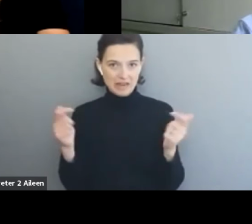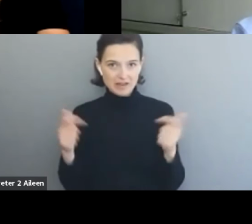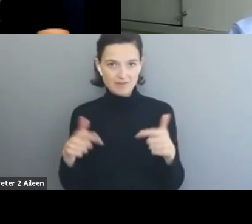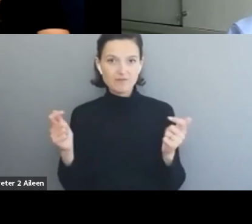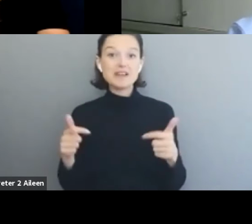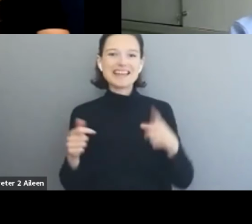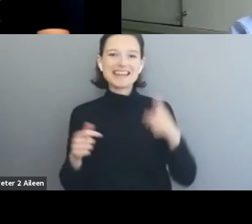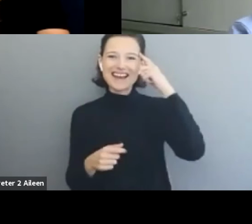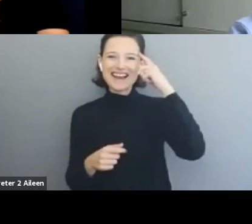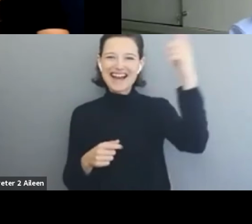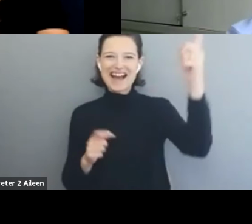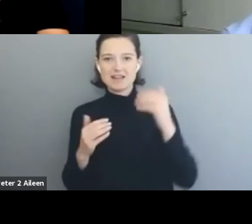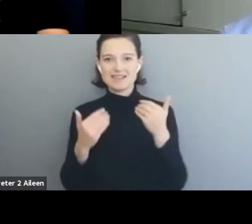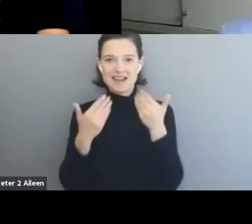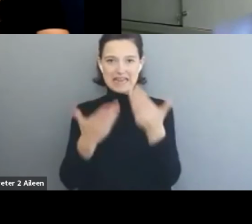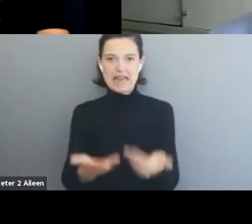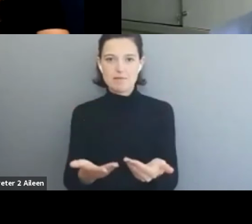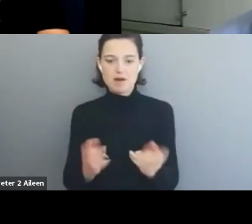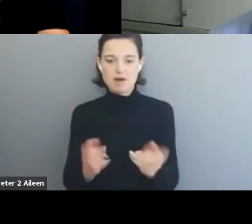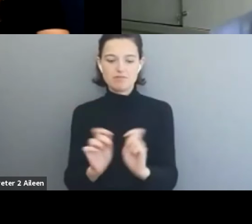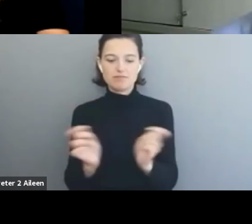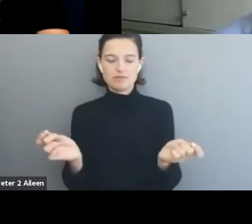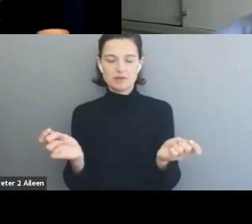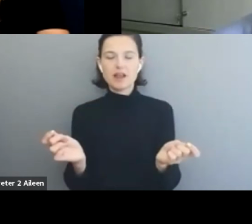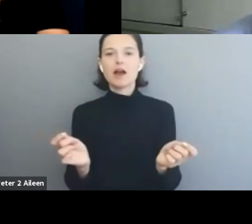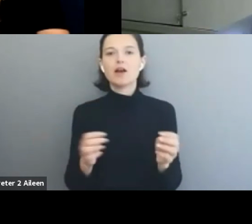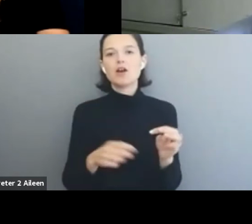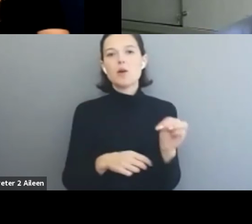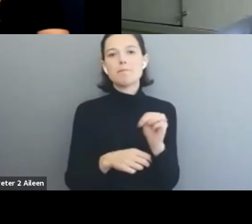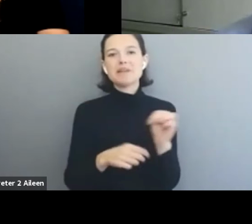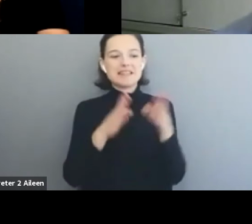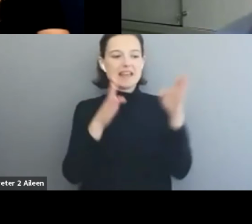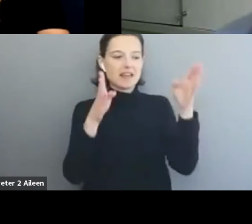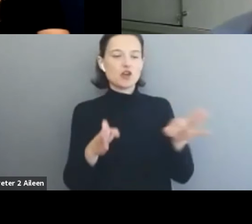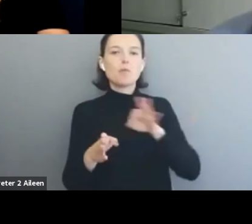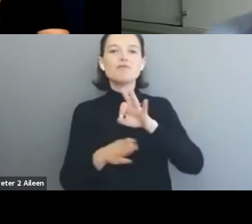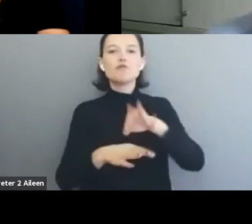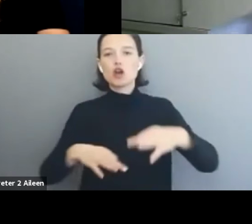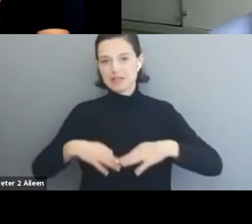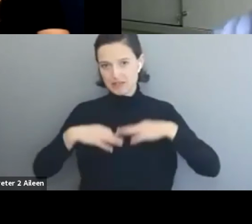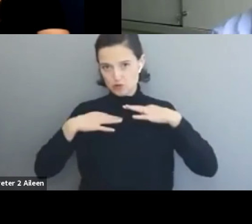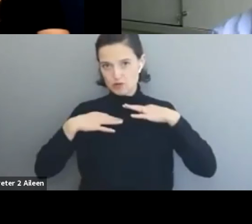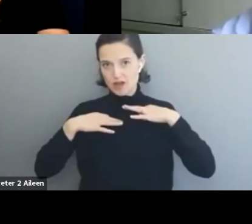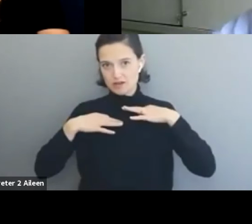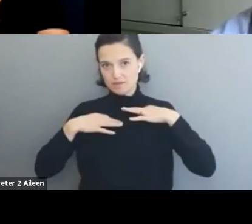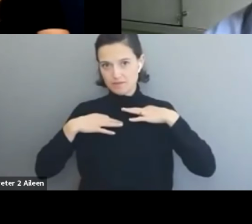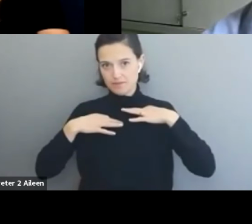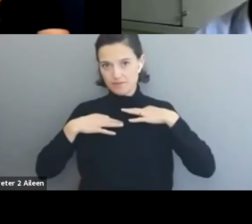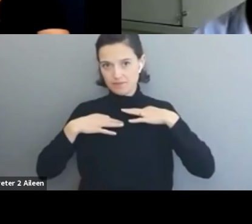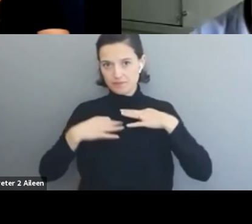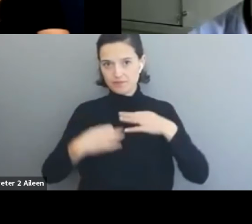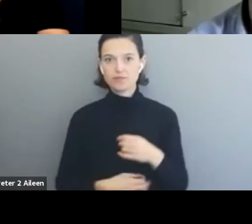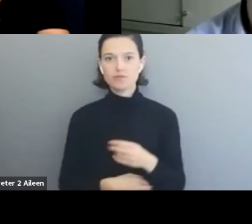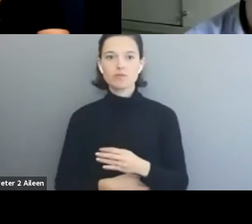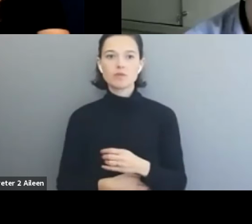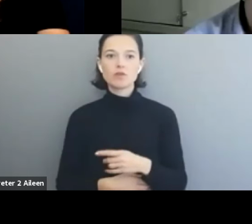das Bundesministerium für Gesundheit. Und dieses Ministerium hat ein Online-Tutorial entwickelt